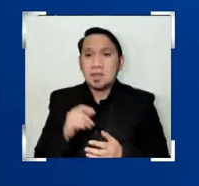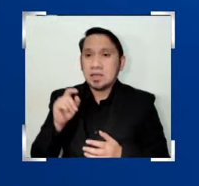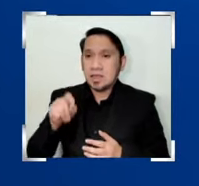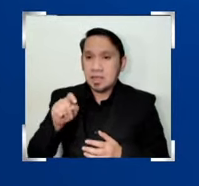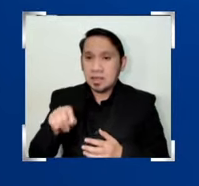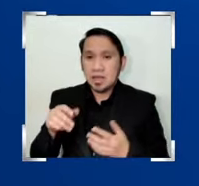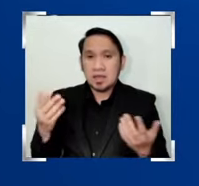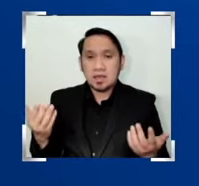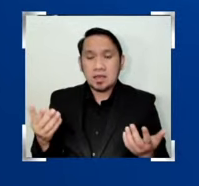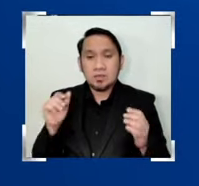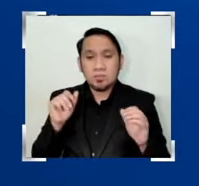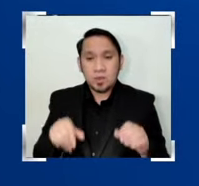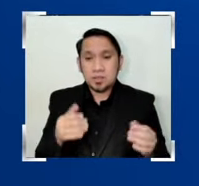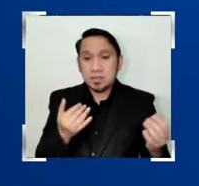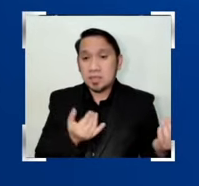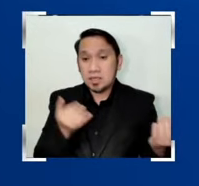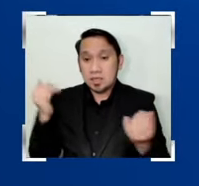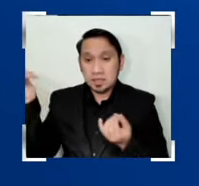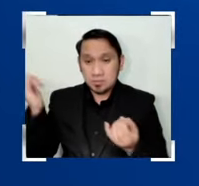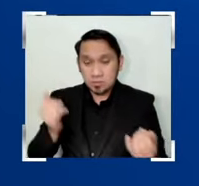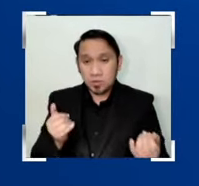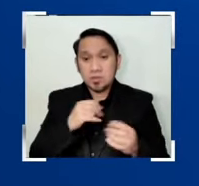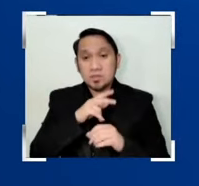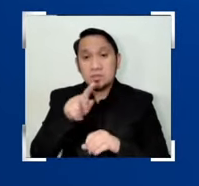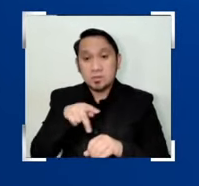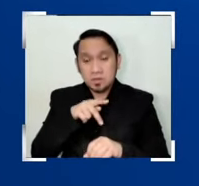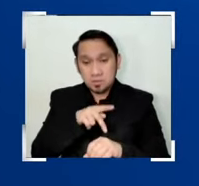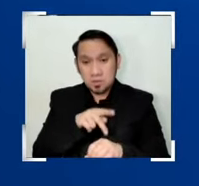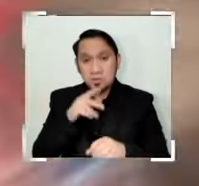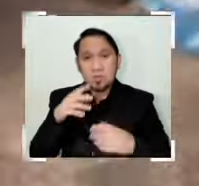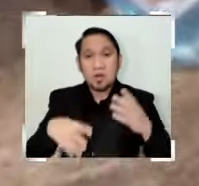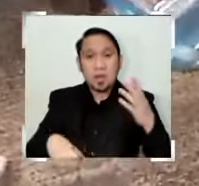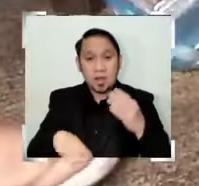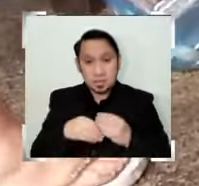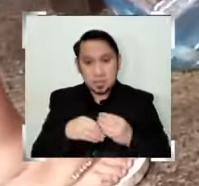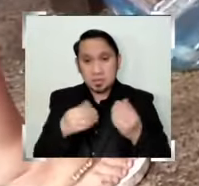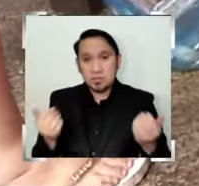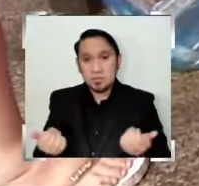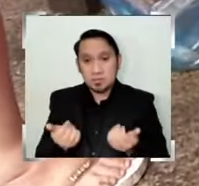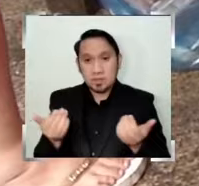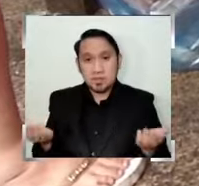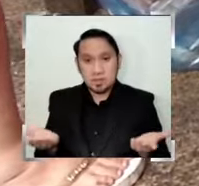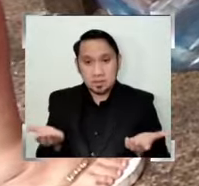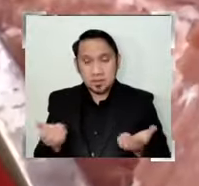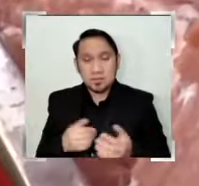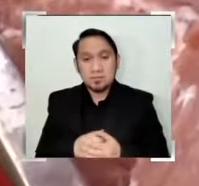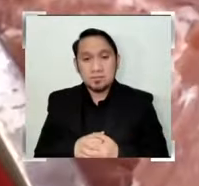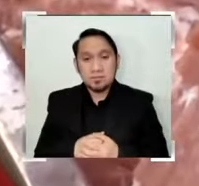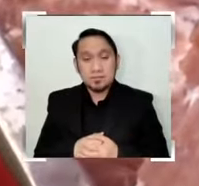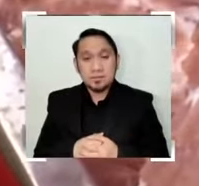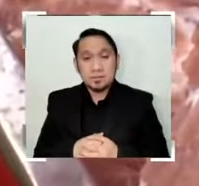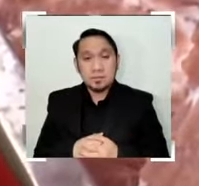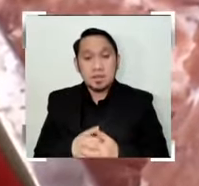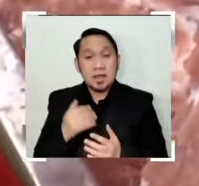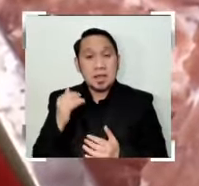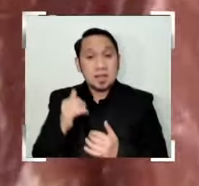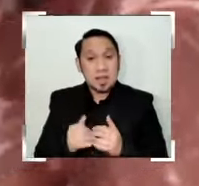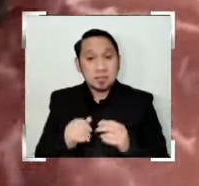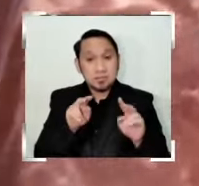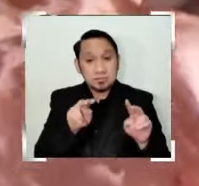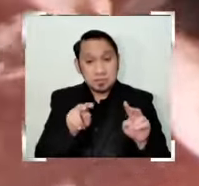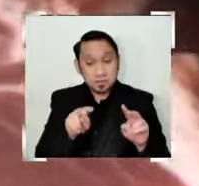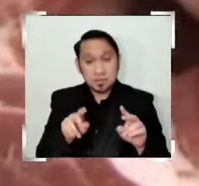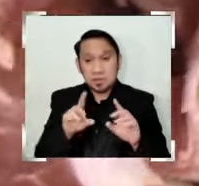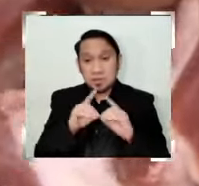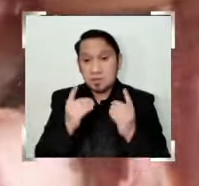i-import sa Pilipinas. Para madagdagan ang supply natin. Sa pinakahuling monitoring ng DA, hanggang 390